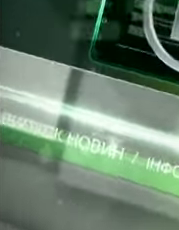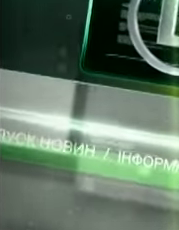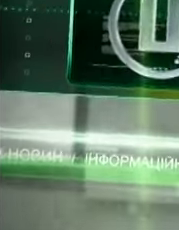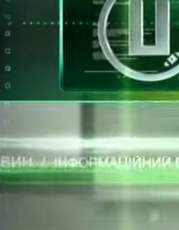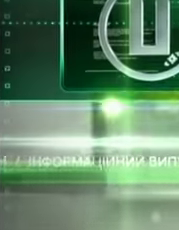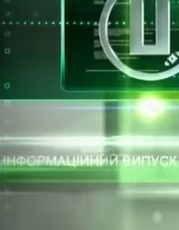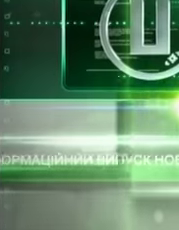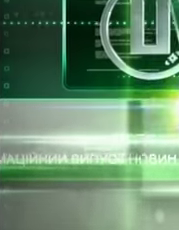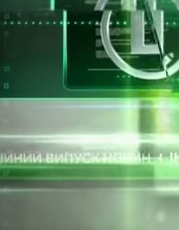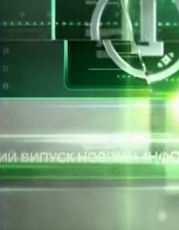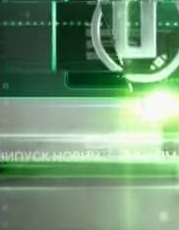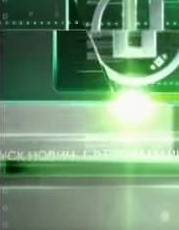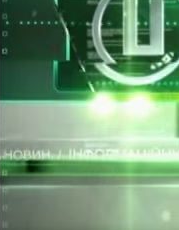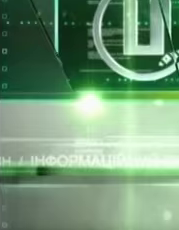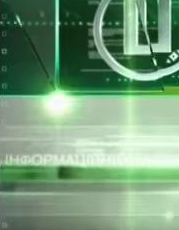Музика